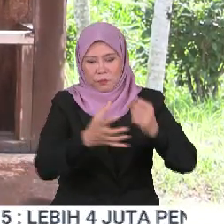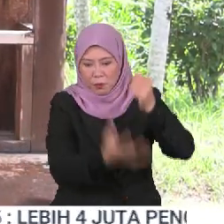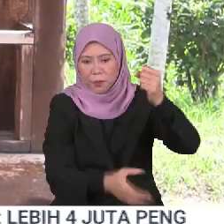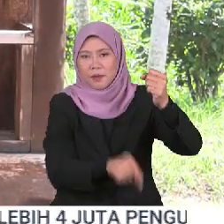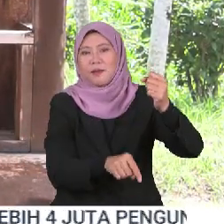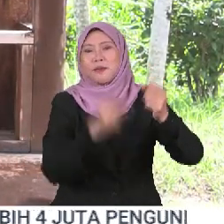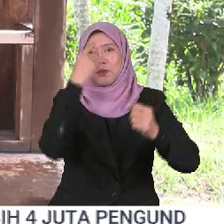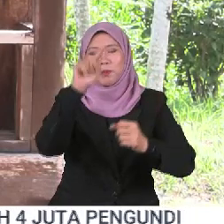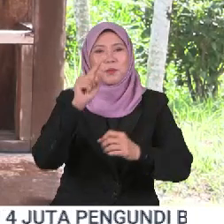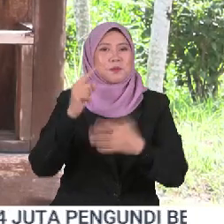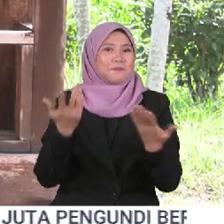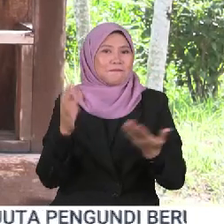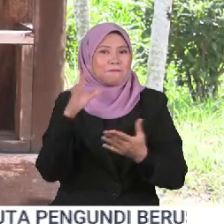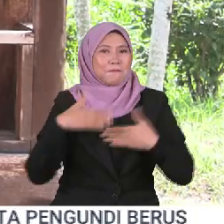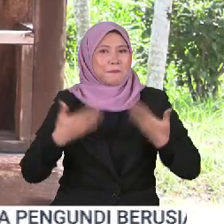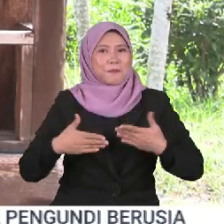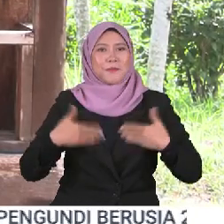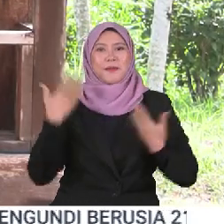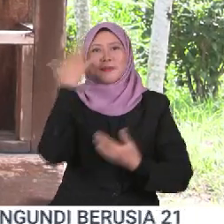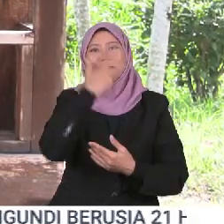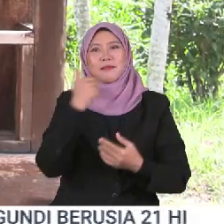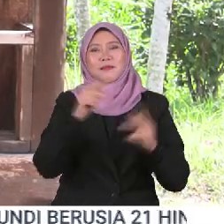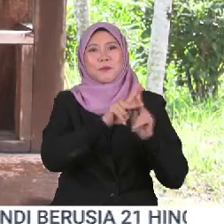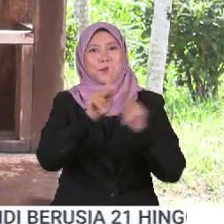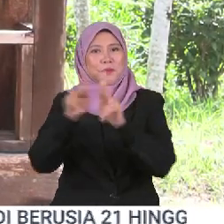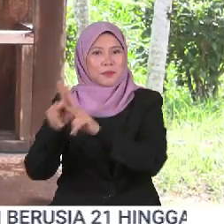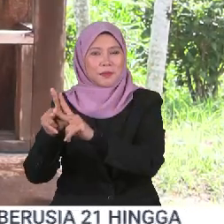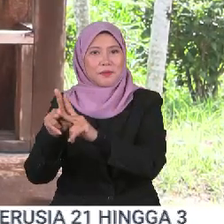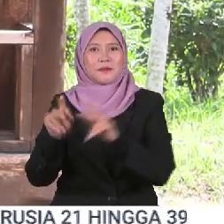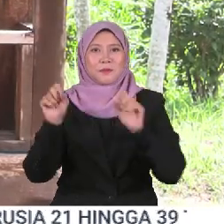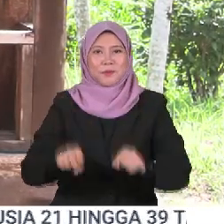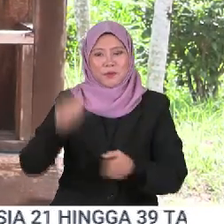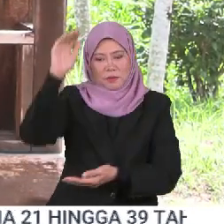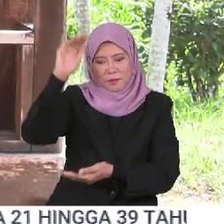mereka dalam usaha untuk menceriakan kawasan masing-masing selain untuk